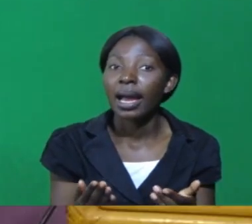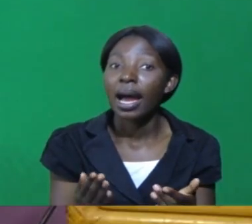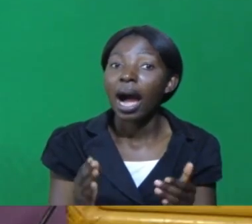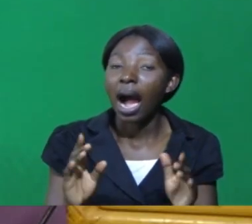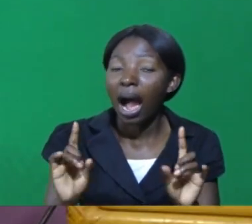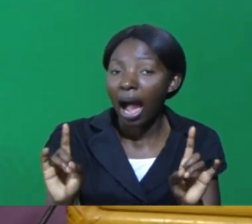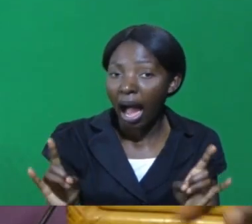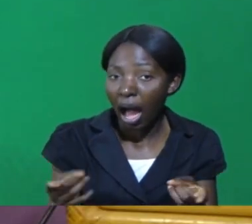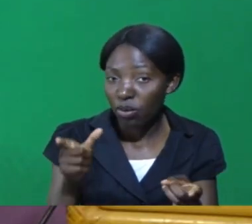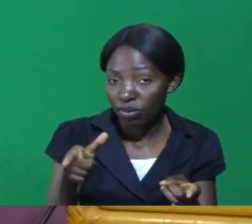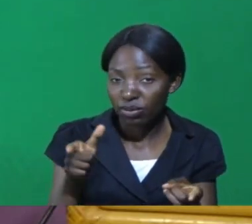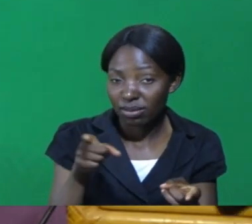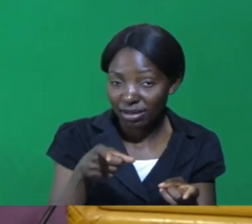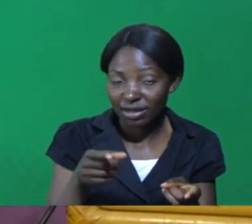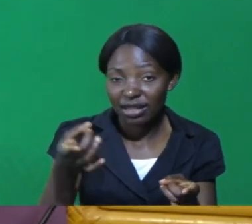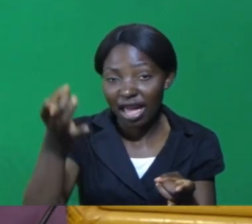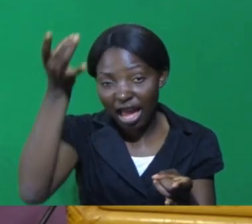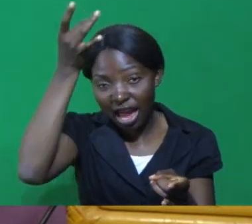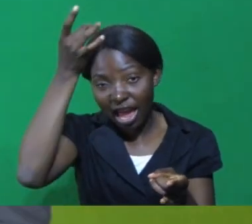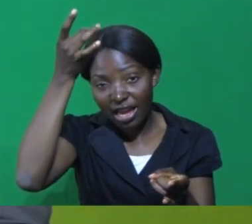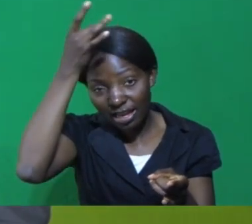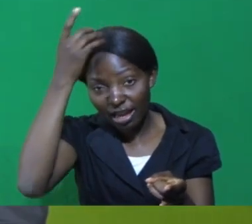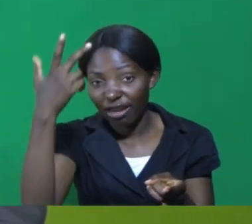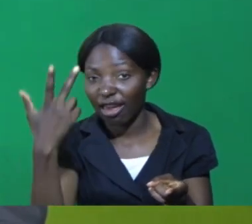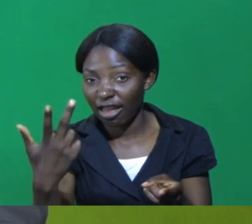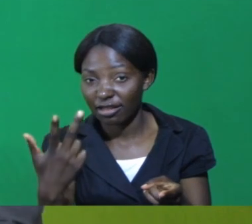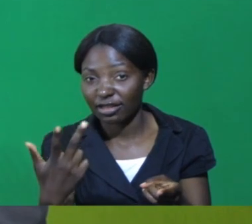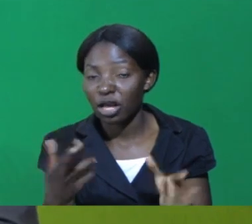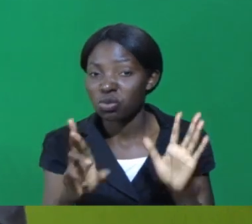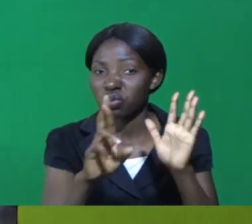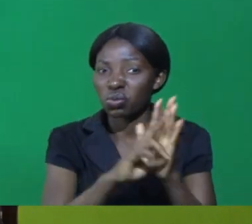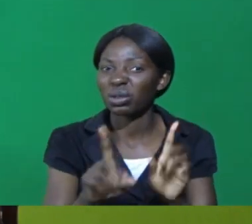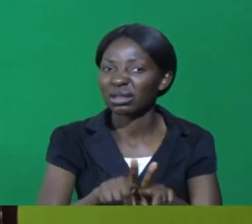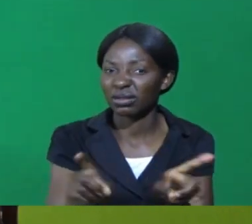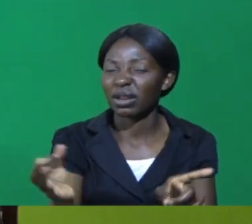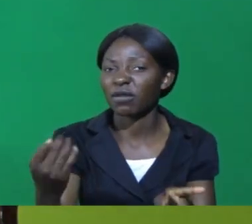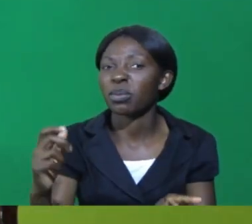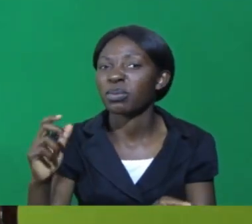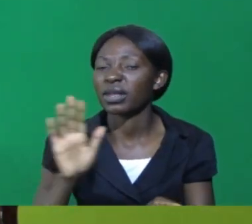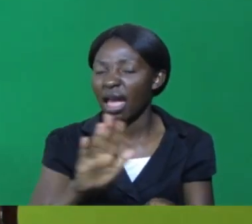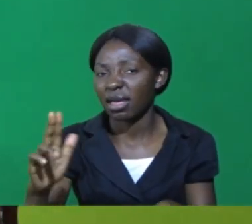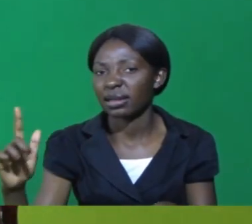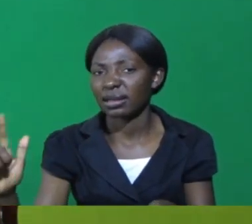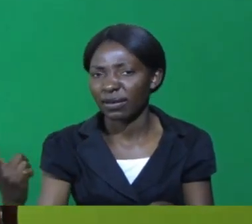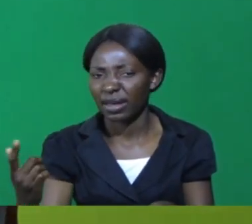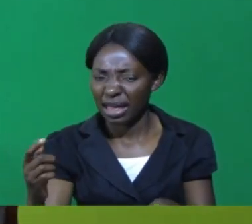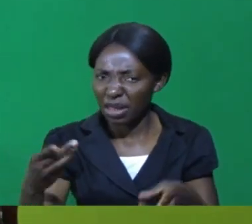matongero ake ndi mambo yes ava madzimambo, asi mumararamiro ake